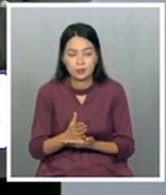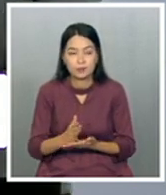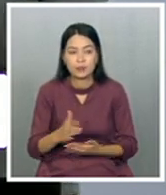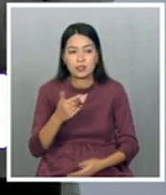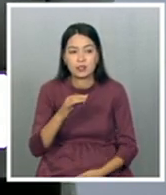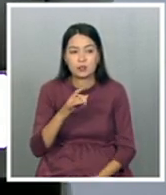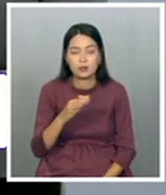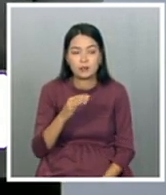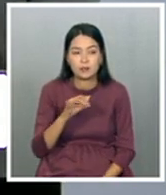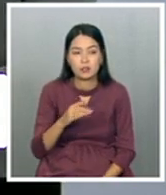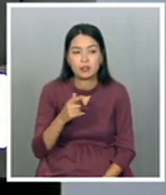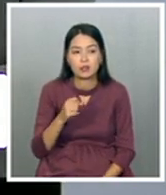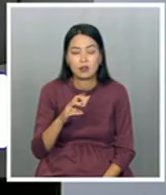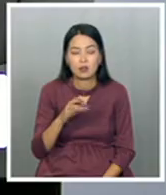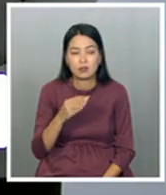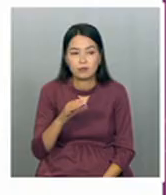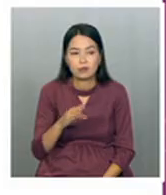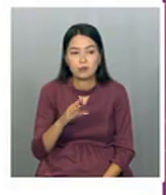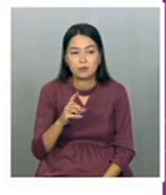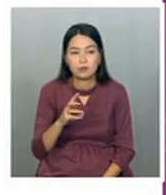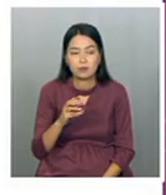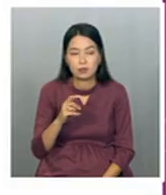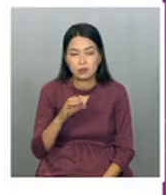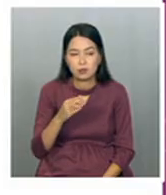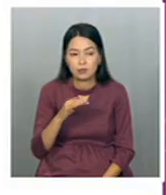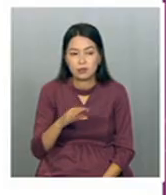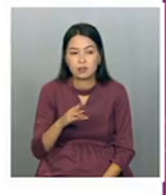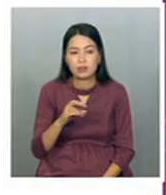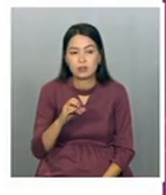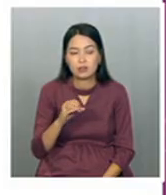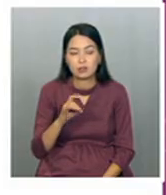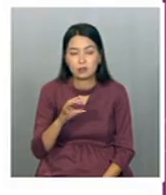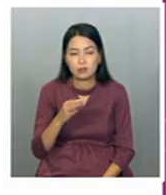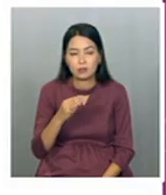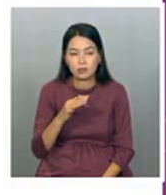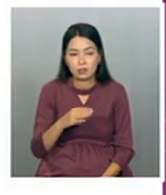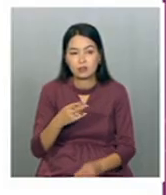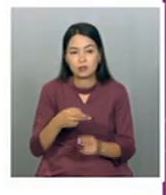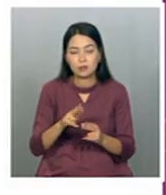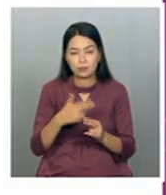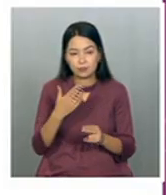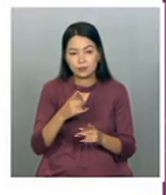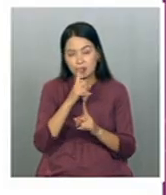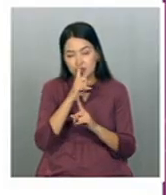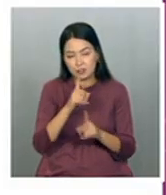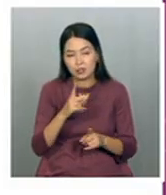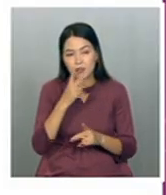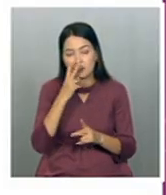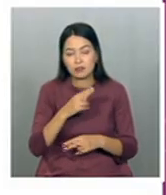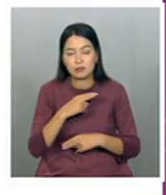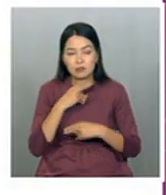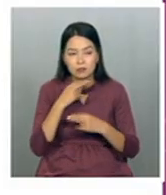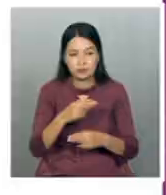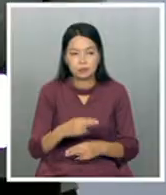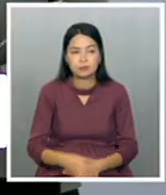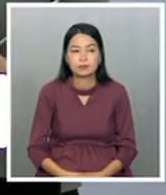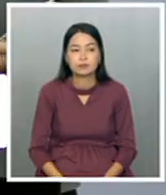гидрофиттер, галофиттер, мезофиттер және де ксерофиттер. Енді олардың ерекшеліктеріне толығырақ тоқталып